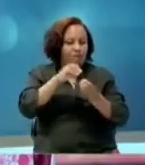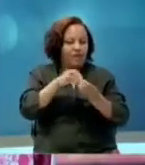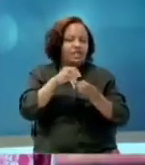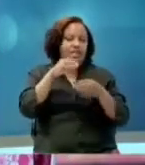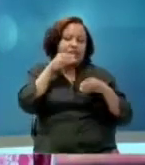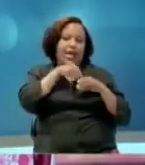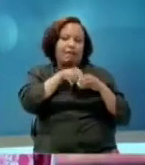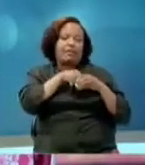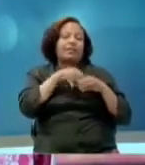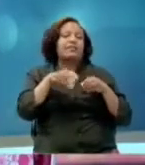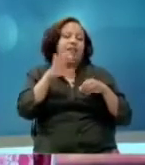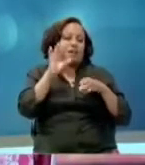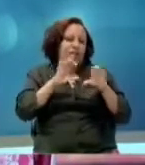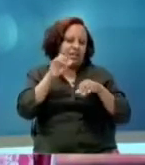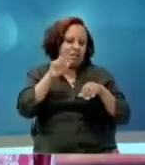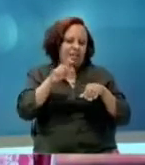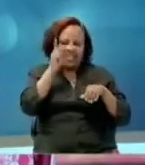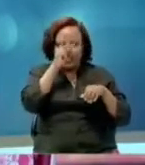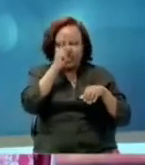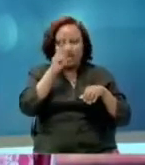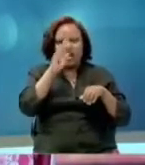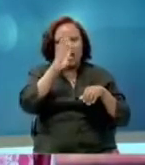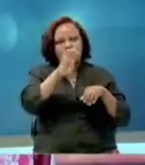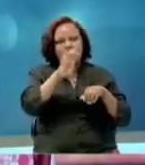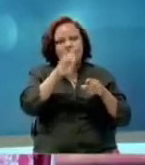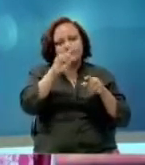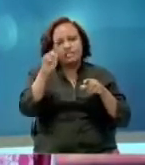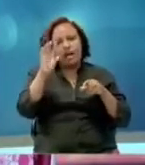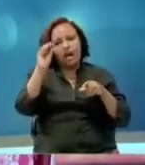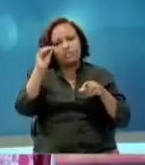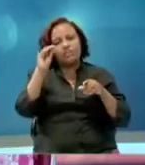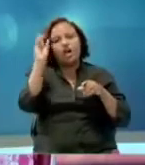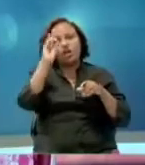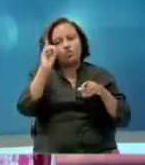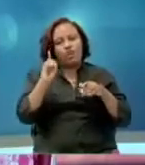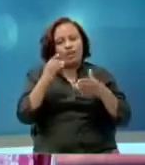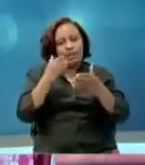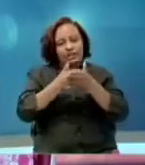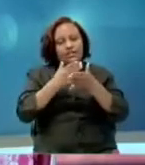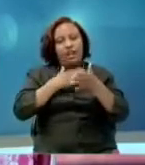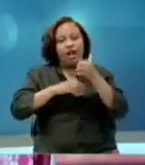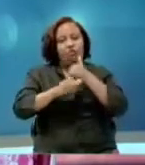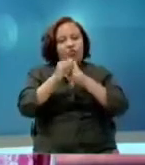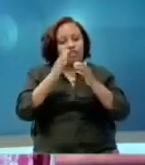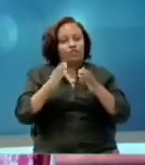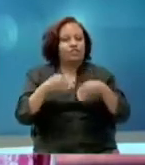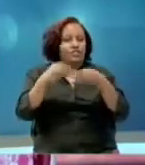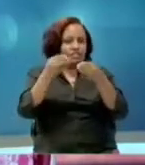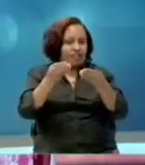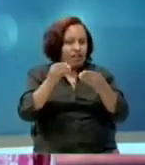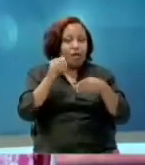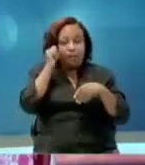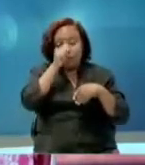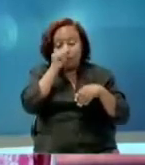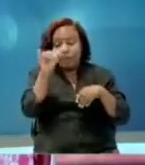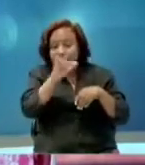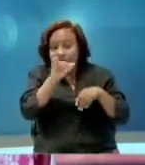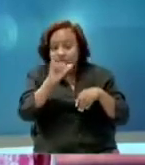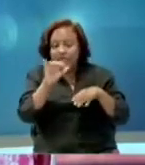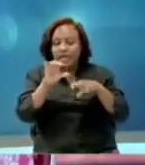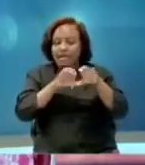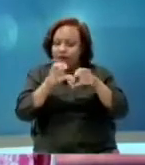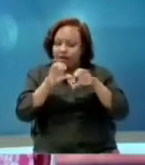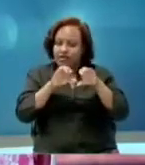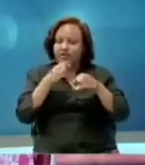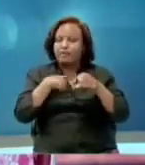ለሆነው በኬንያውን በወር ከ40 እስከ 50 ዶላር የሚደርስ ለአካል ጉዳተኞች የሚሰጥ ገቢ አለ። እሱ በኢትዮጵያ ተግባራዊ እንዲደረግ የማድረግ